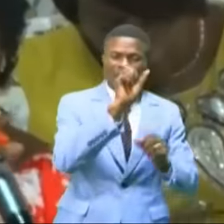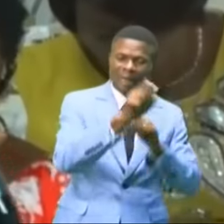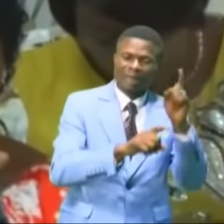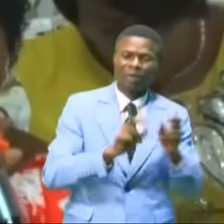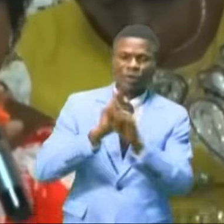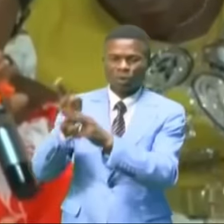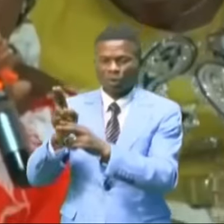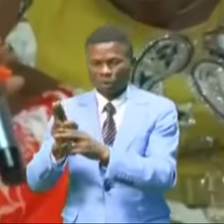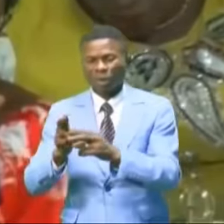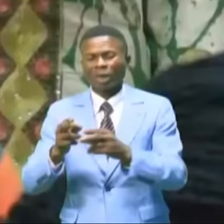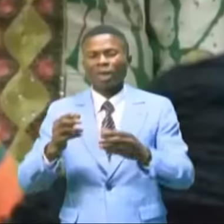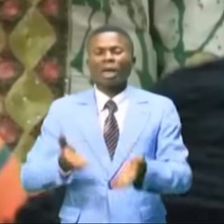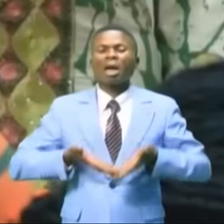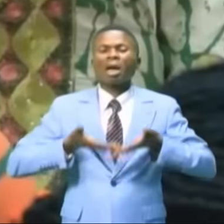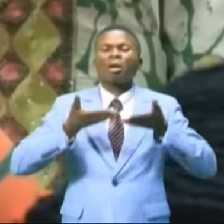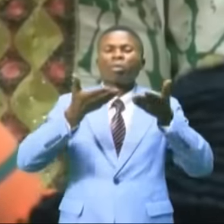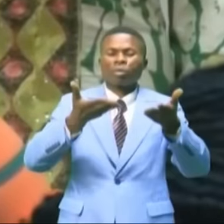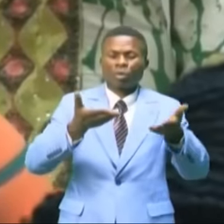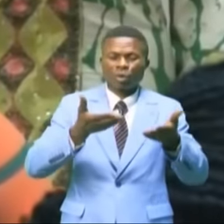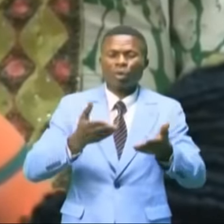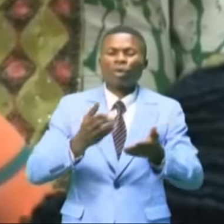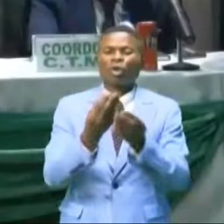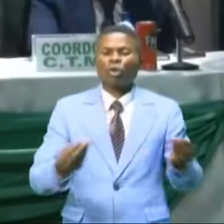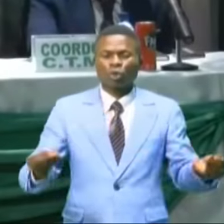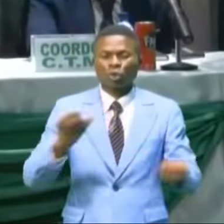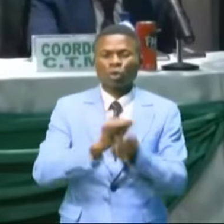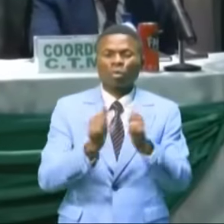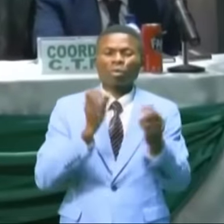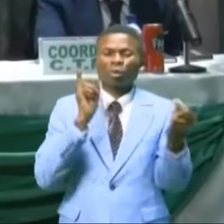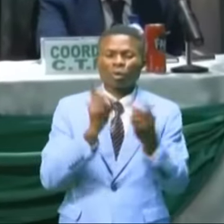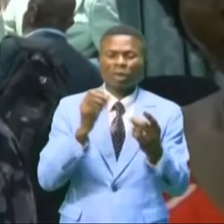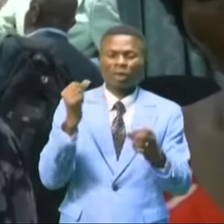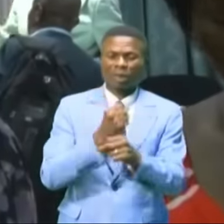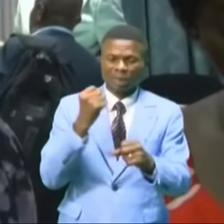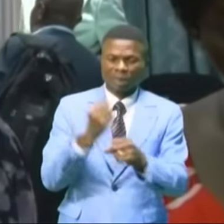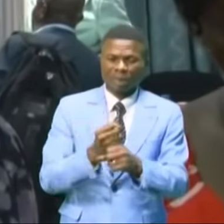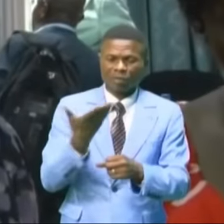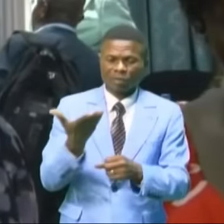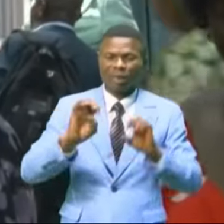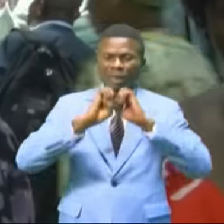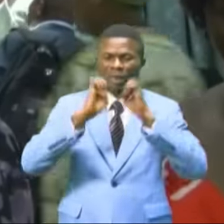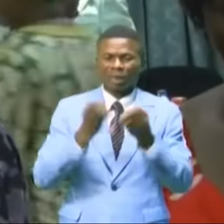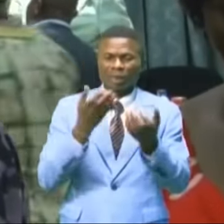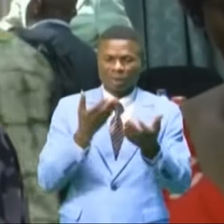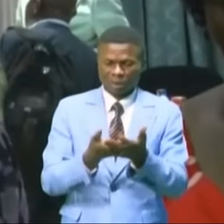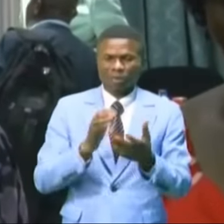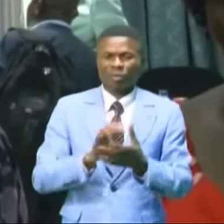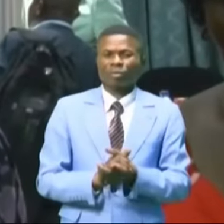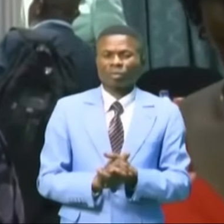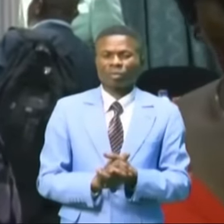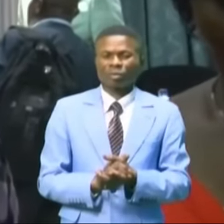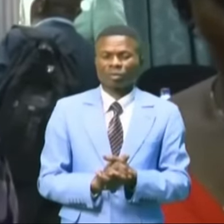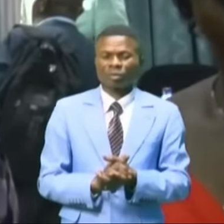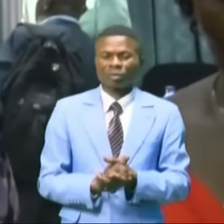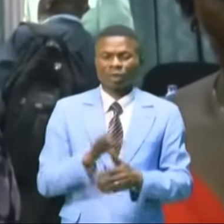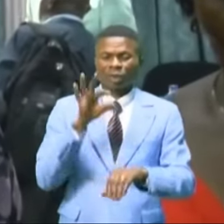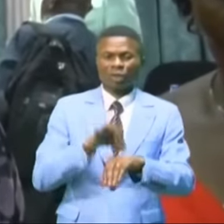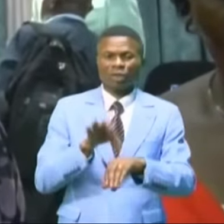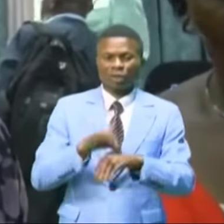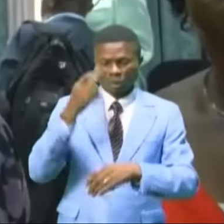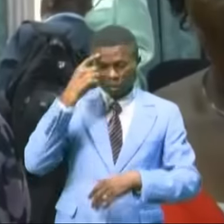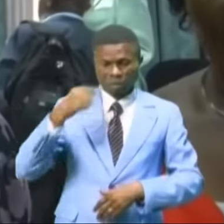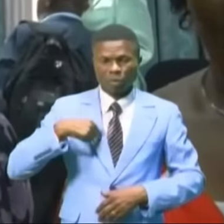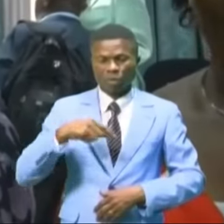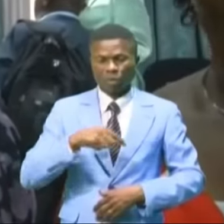des suggestions pour faire face aux difficultés rencontrées dans le déroulement des travaux. C'est une opportunité